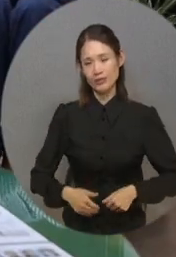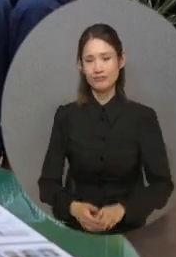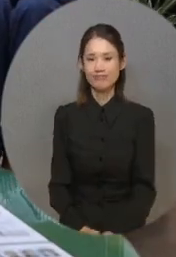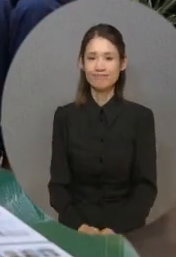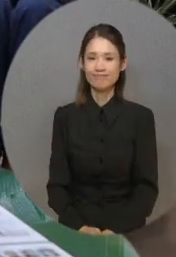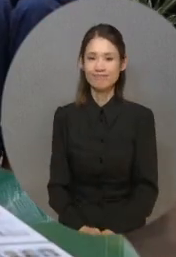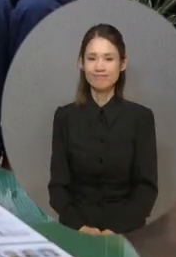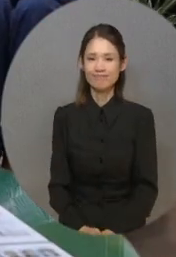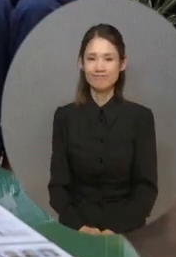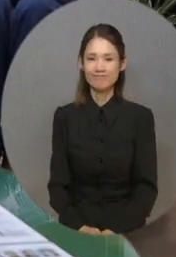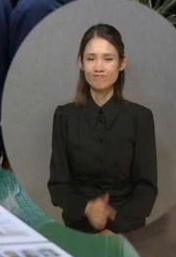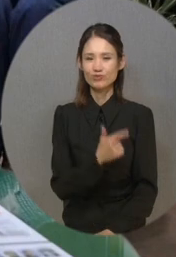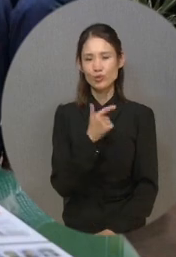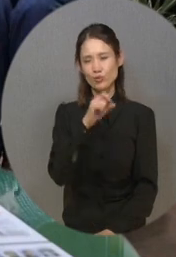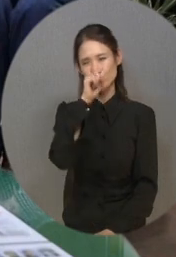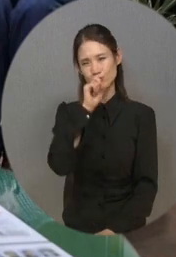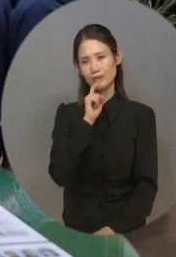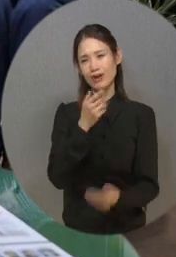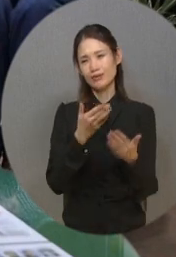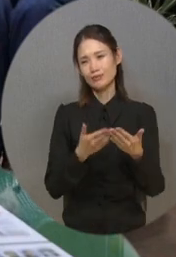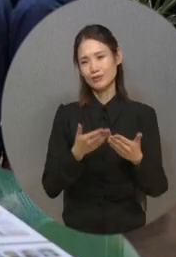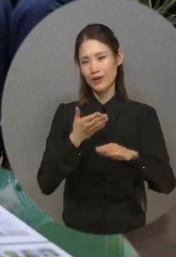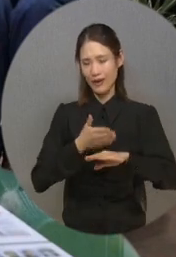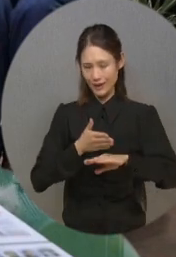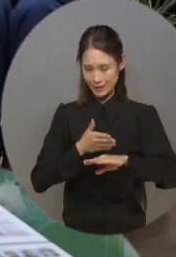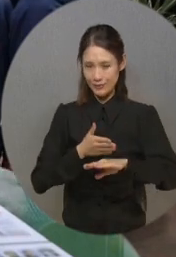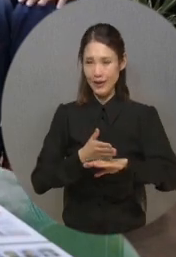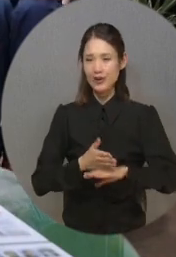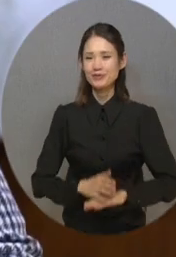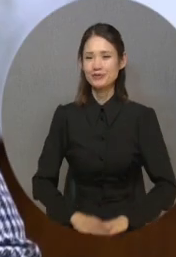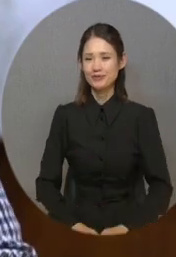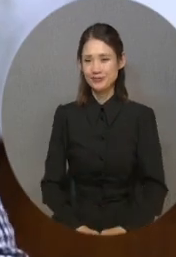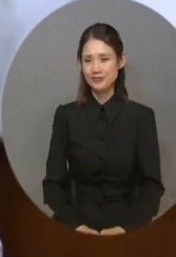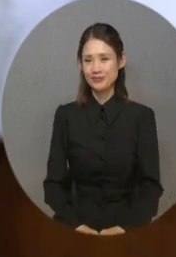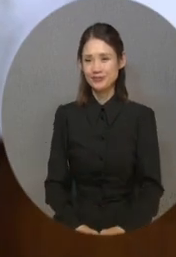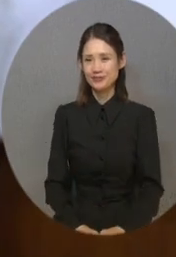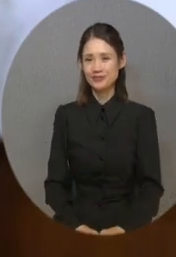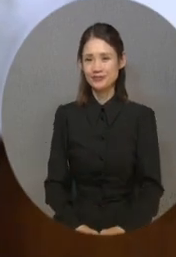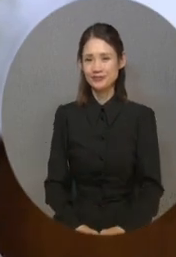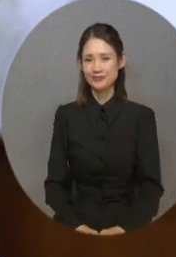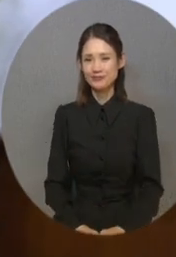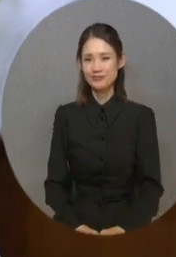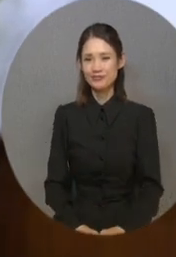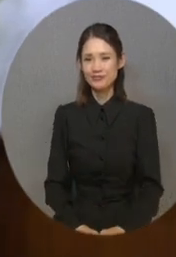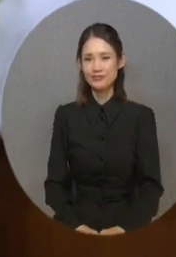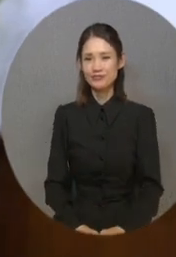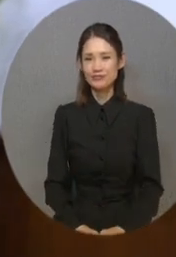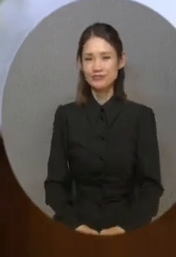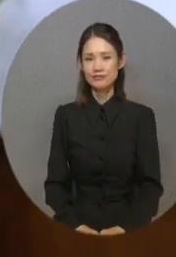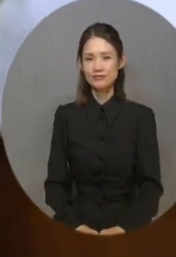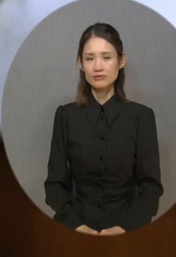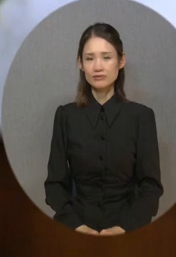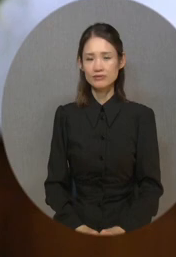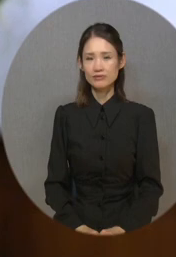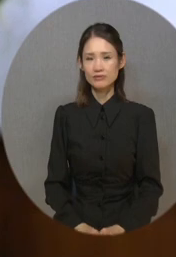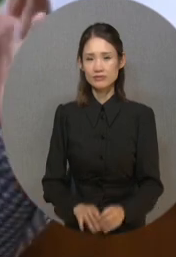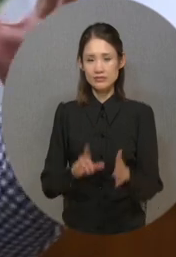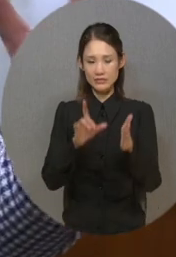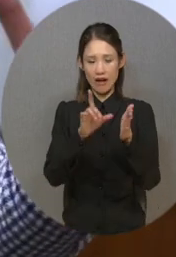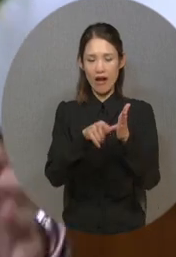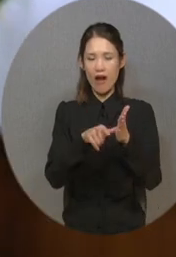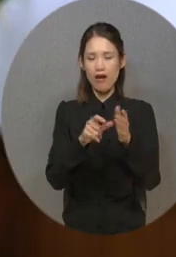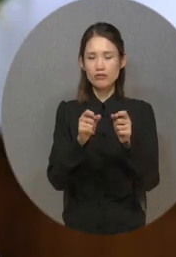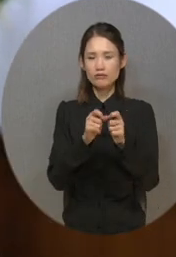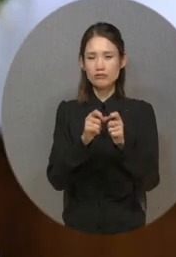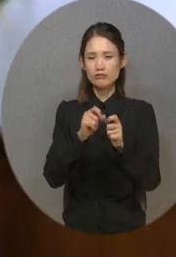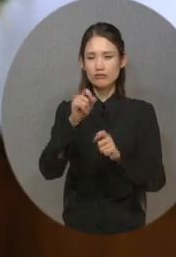와, 너무 좋은 말씀해 주셔가지고. 네. 네. 그러면요, 네. 이제 우리가 이제 이렇게 딱 하다 우리가 시간도